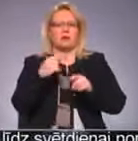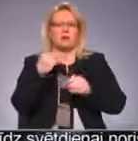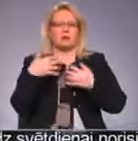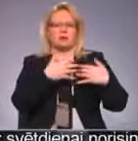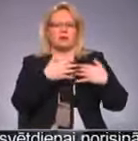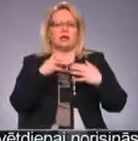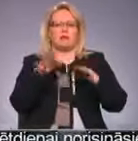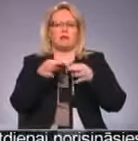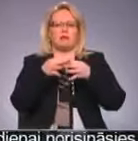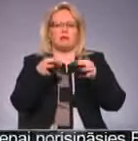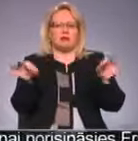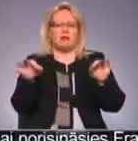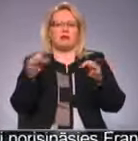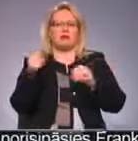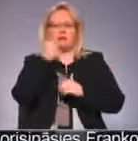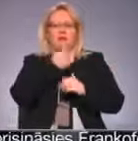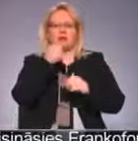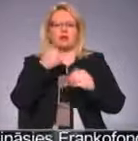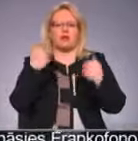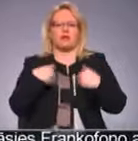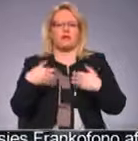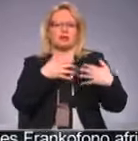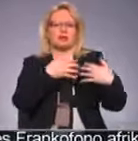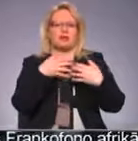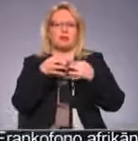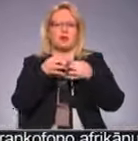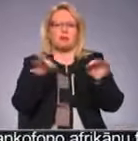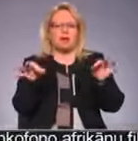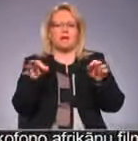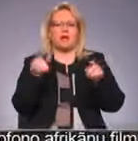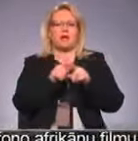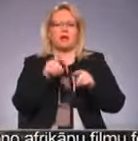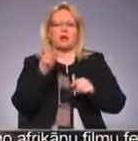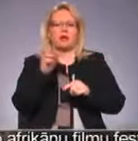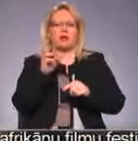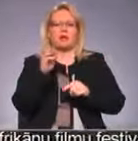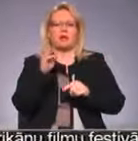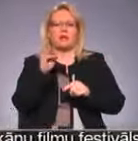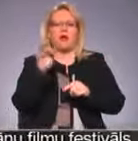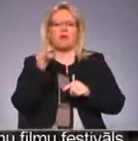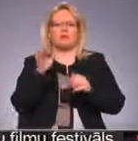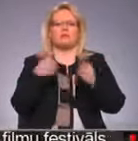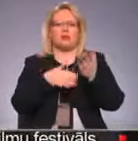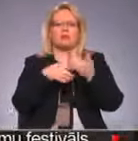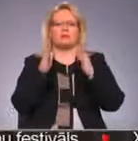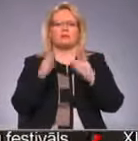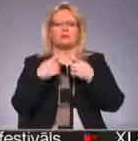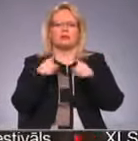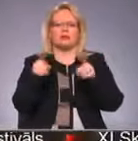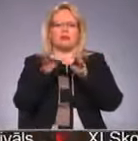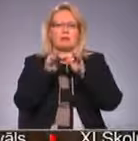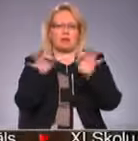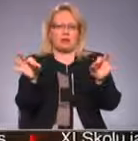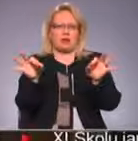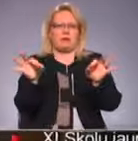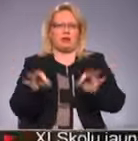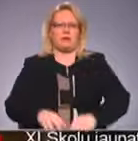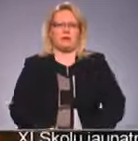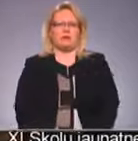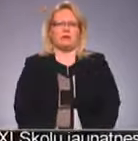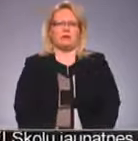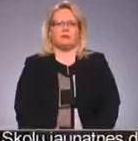brīvību, par personības cīņa par brīvību, un Mak Mērpijs arī palīdz visiem citiem būt brīviem. Kāpēc jūs